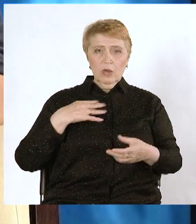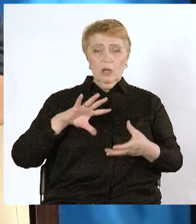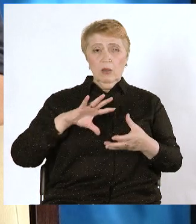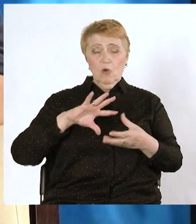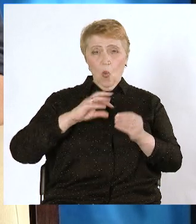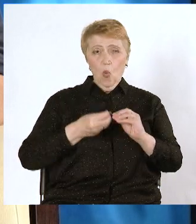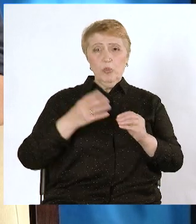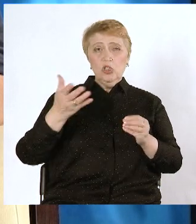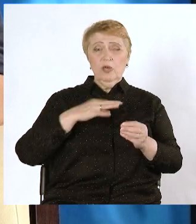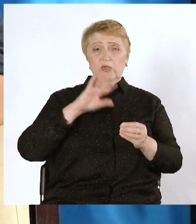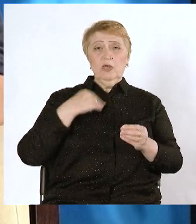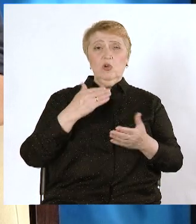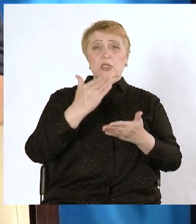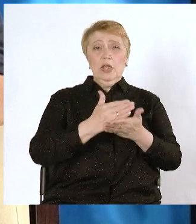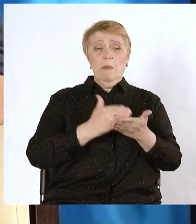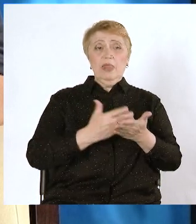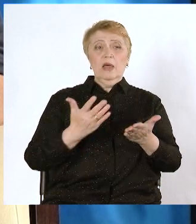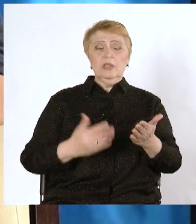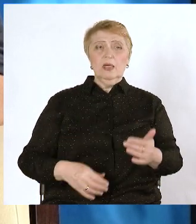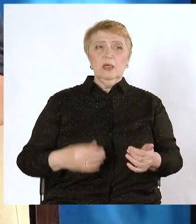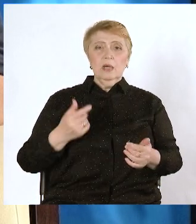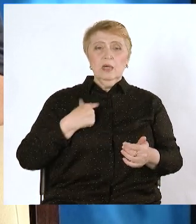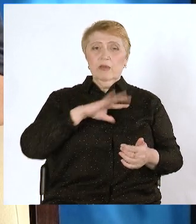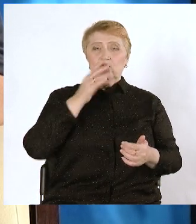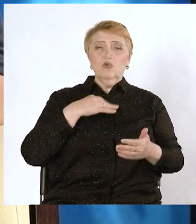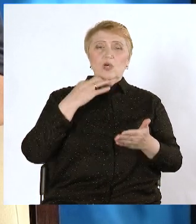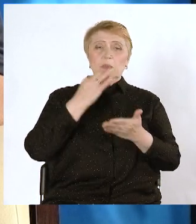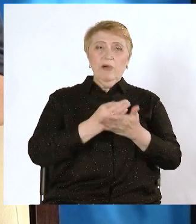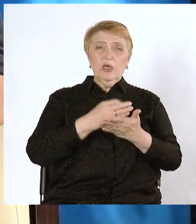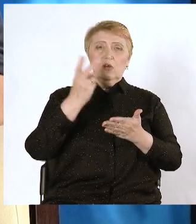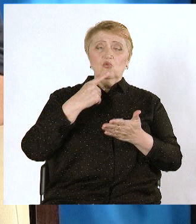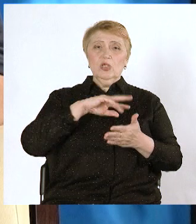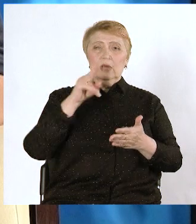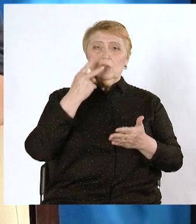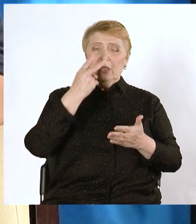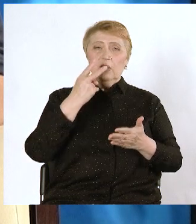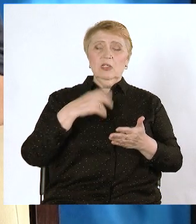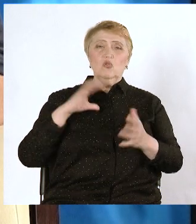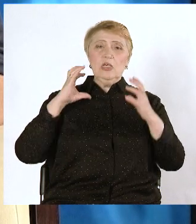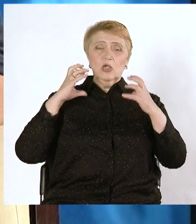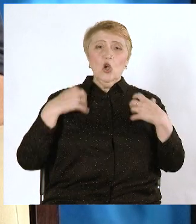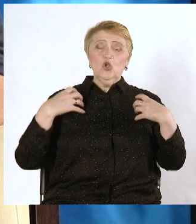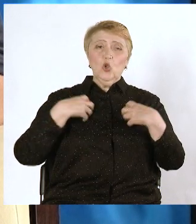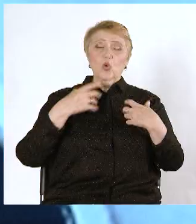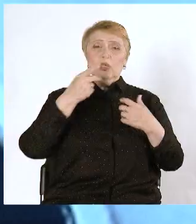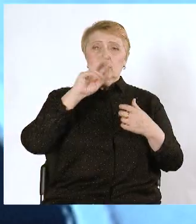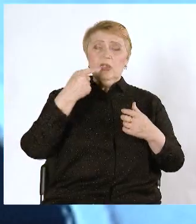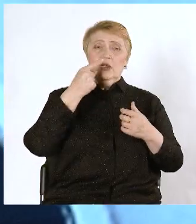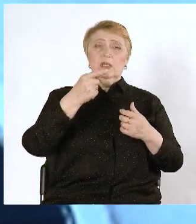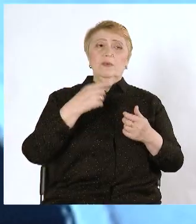конкретно для людей кроме страдаю я еще раз повторяю очень серьезно смотреть за уровнем глюкозы крови если она повышается